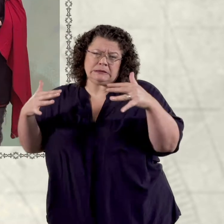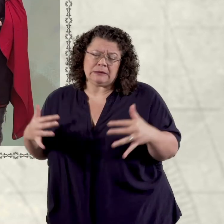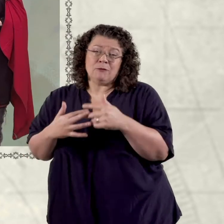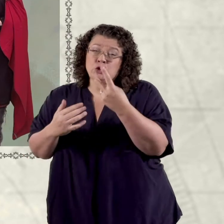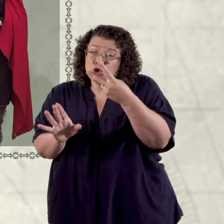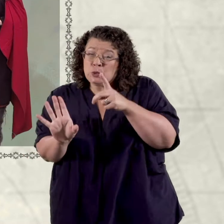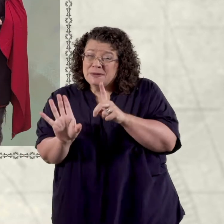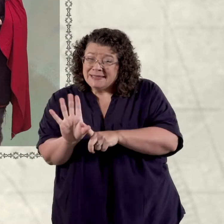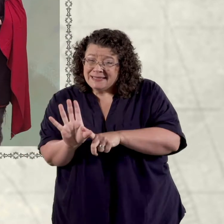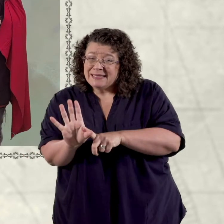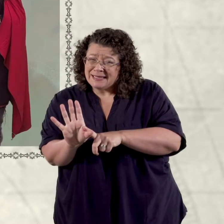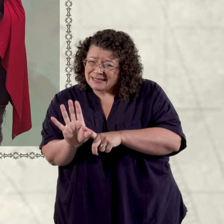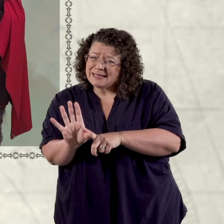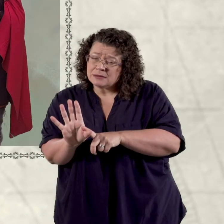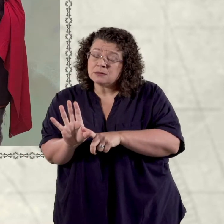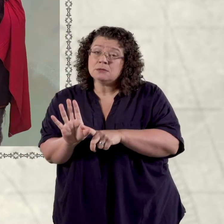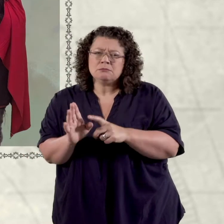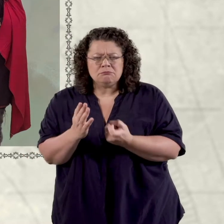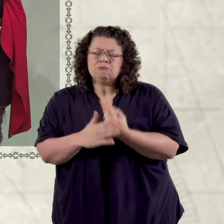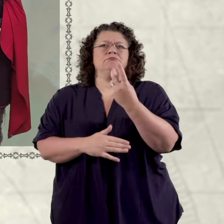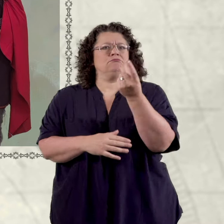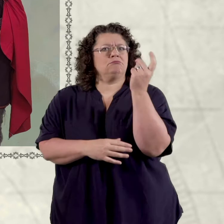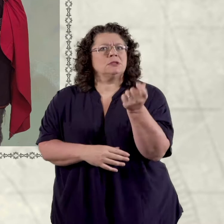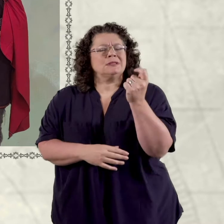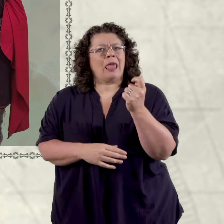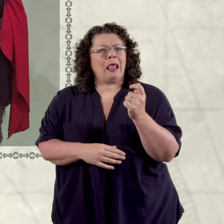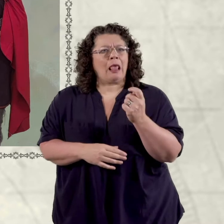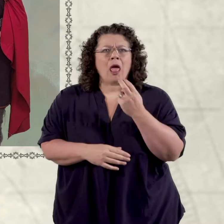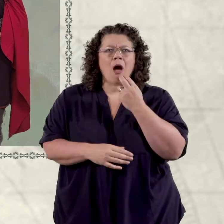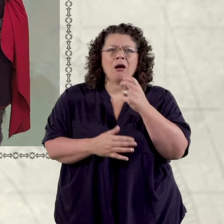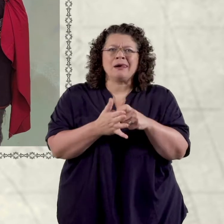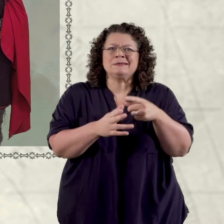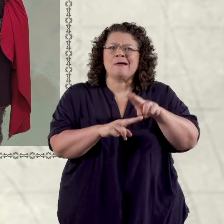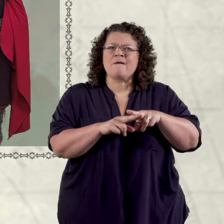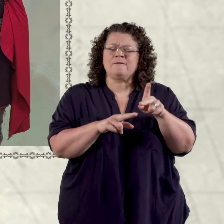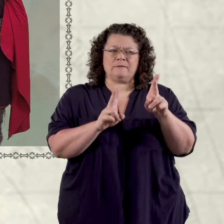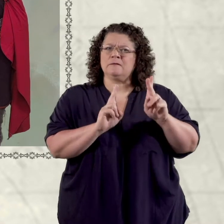2 flynedd. Nes i Uncle Daf farw yn sydyn.